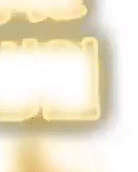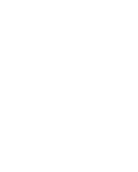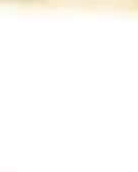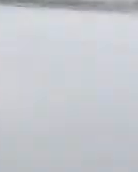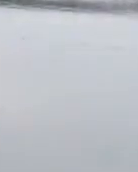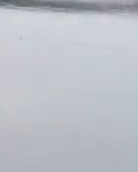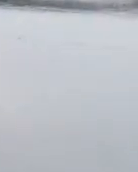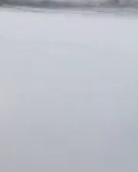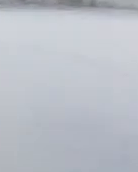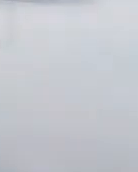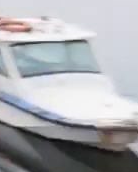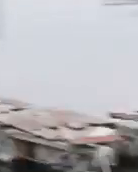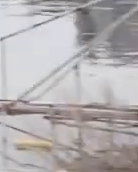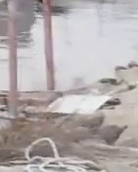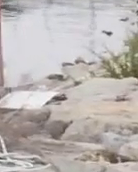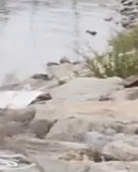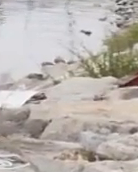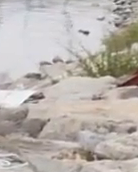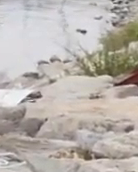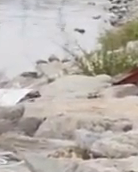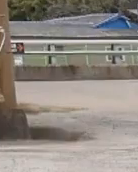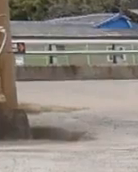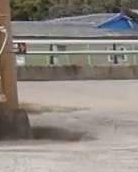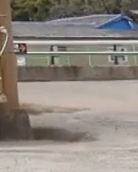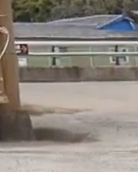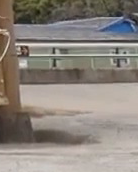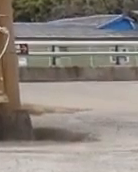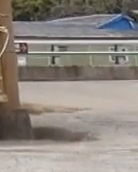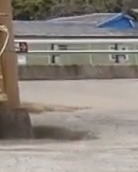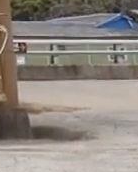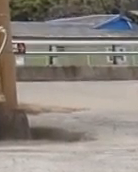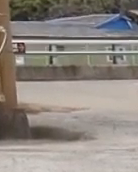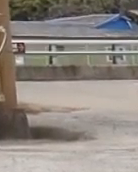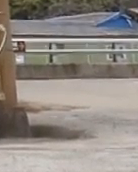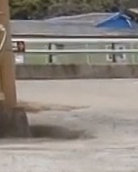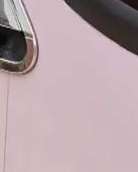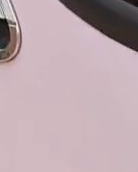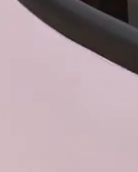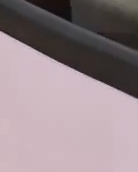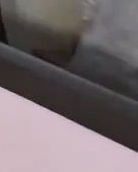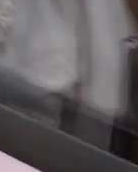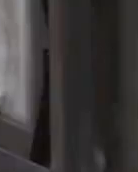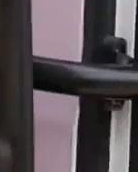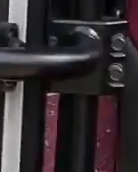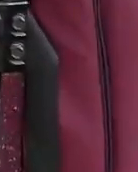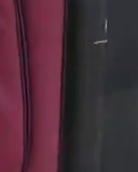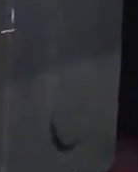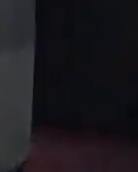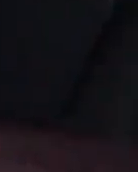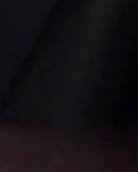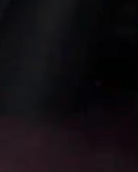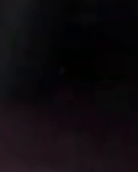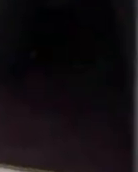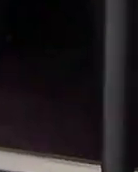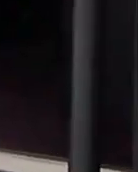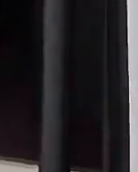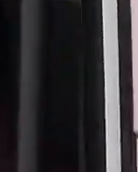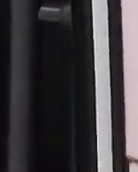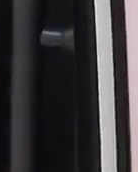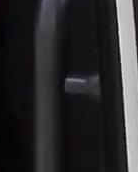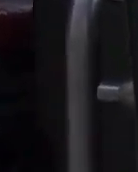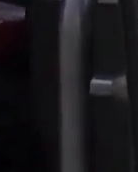인적이 드문 호미곶면에 낯선 버스 한 대가 보입니다. 아니 이렇게 시골 마을 무슨 큰 버스가